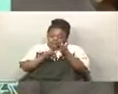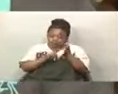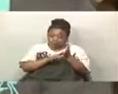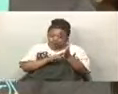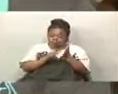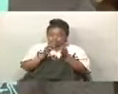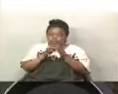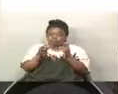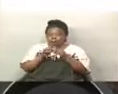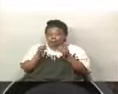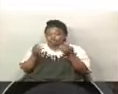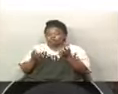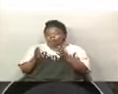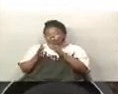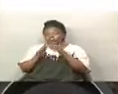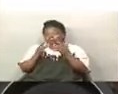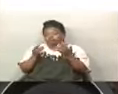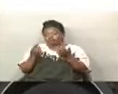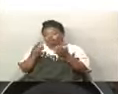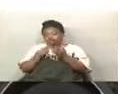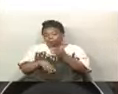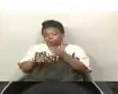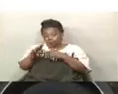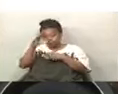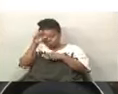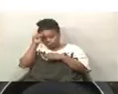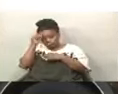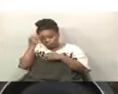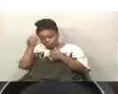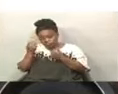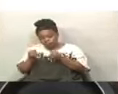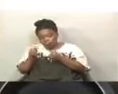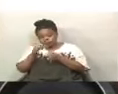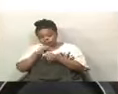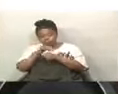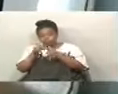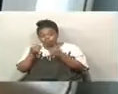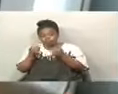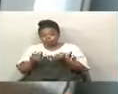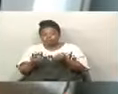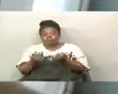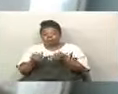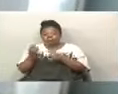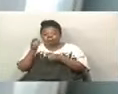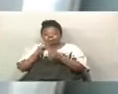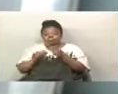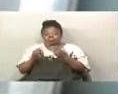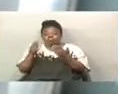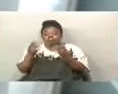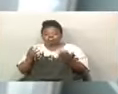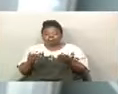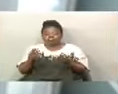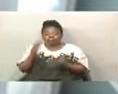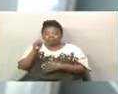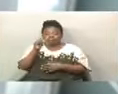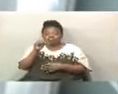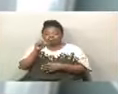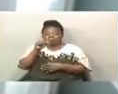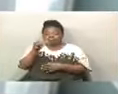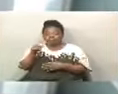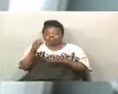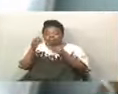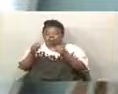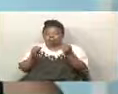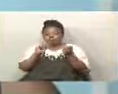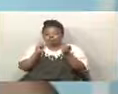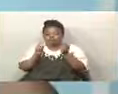to digital record keeping. Orebi ya hige Budaaki, Kidega kati akola amataga painti, ice cream, yogurt, nebidalevi